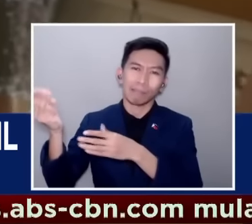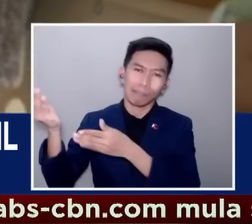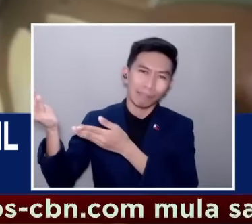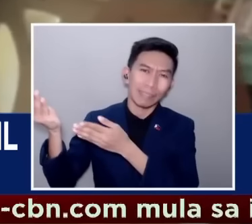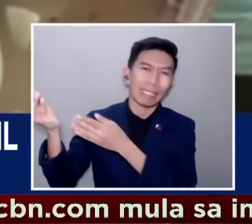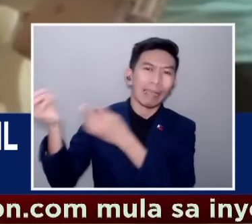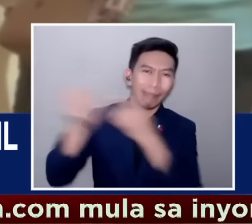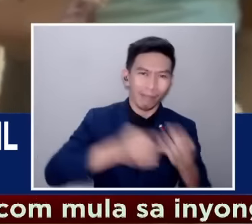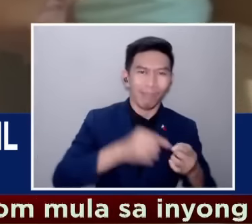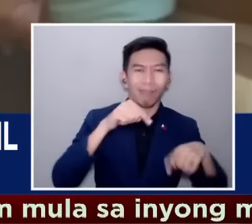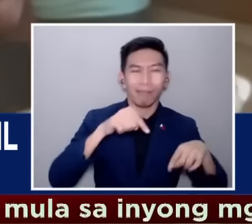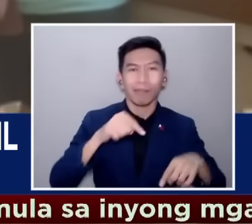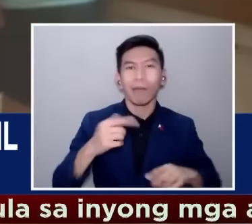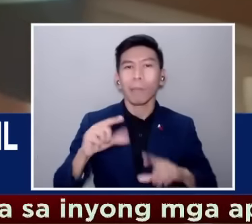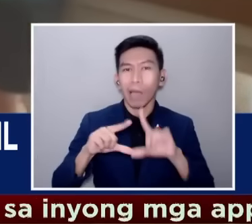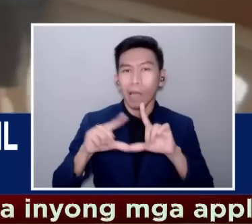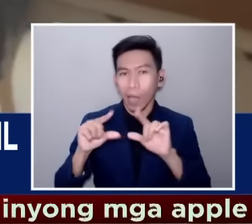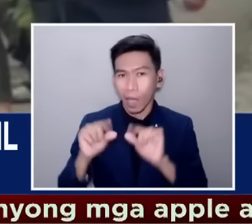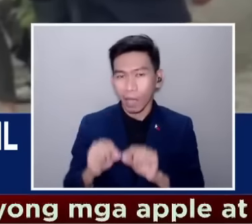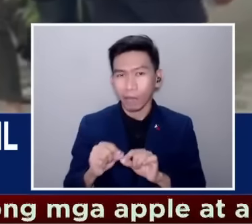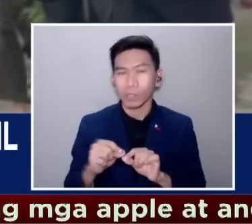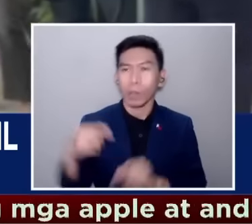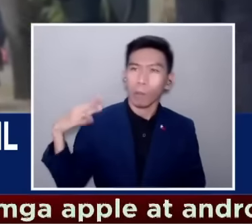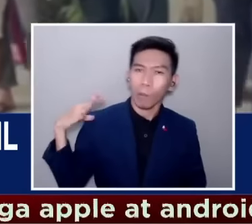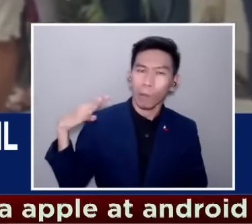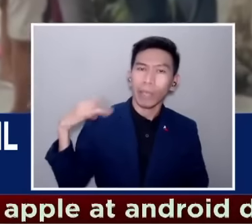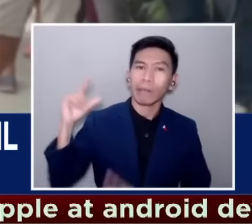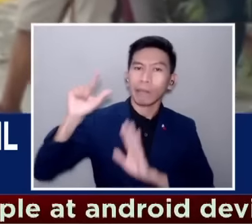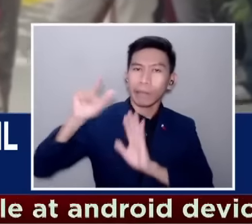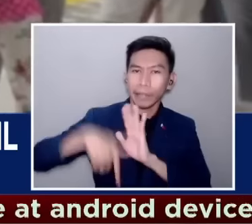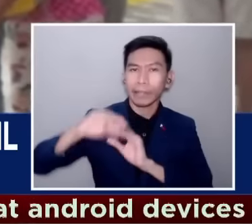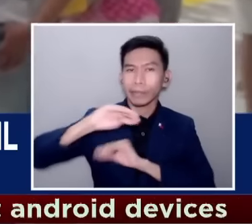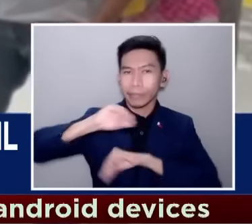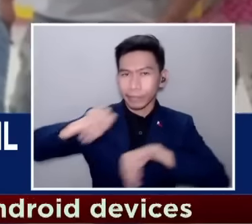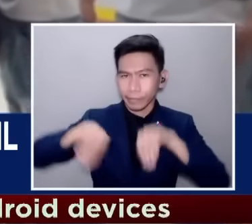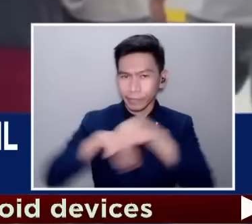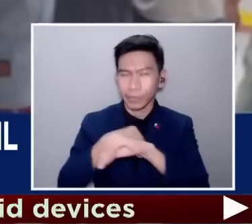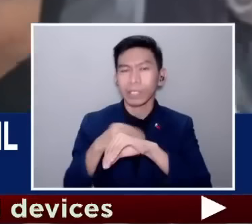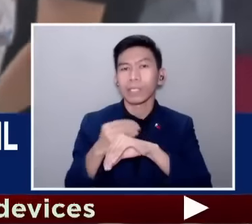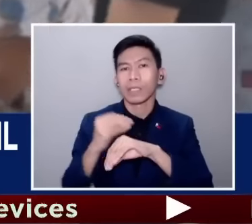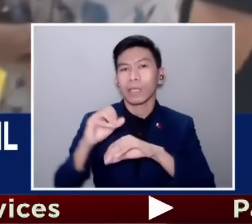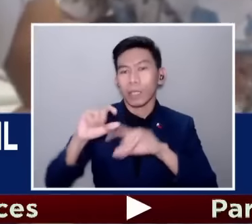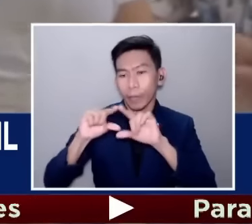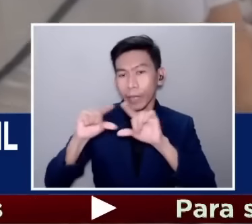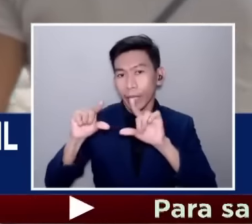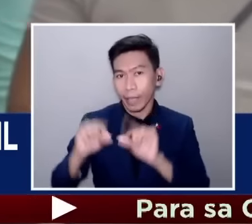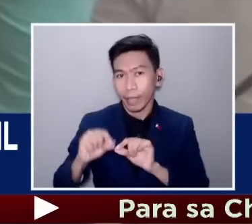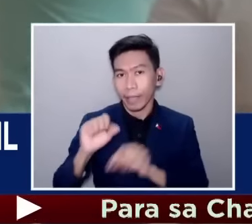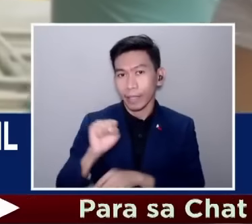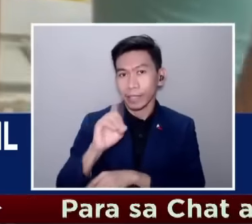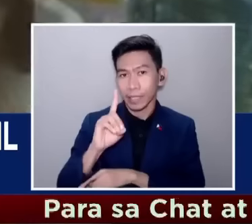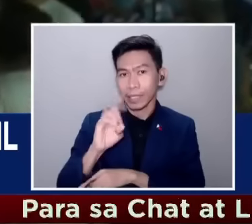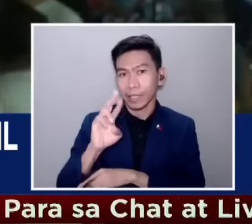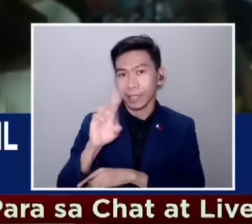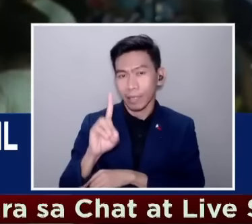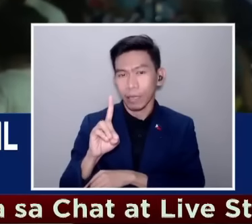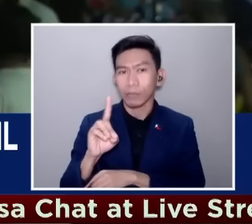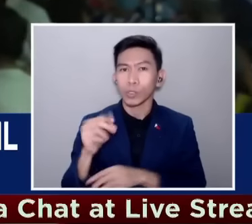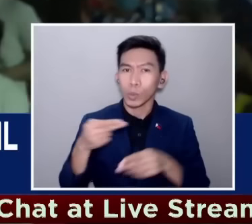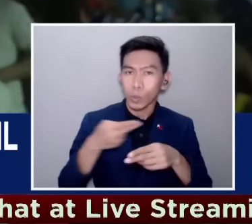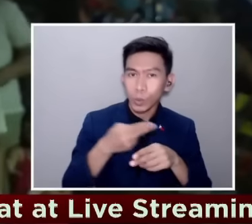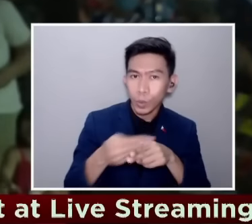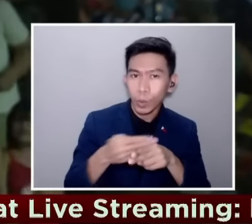hanggang dumating ang mga ipapalit na SD card. Sa ngayon, Karen, ilang minuto bago opisyal na magsara ang botohan,